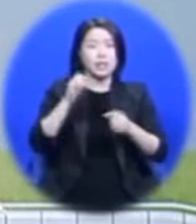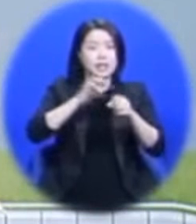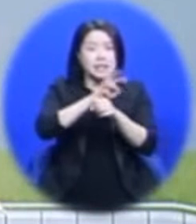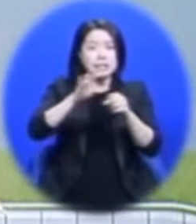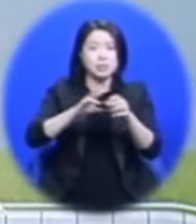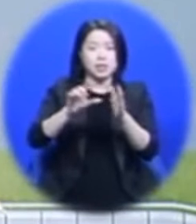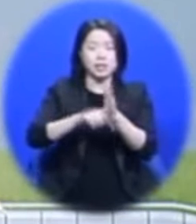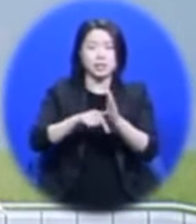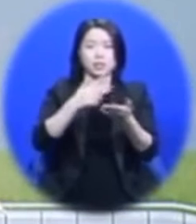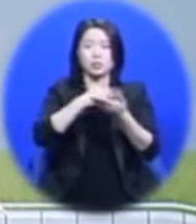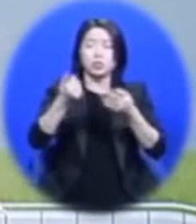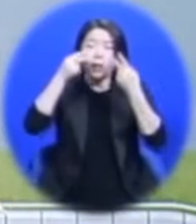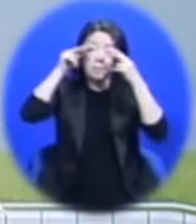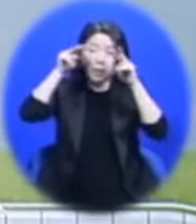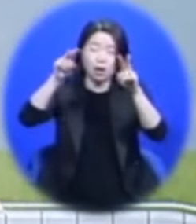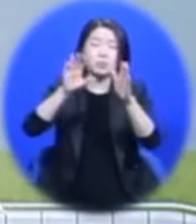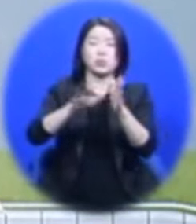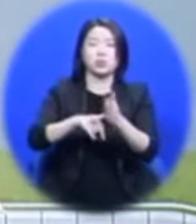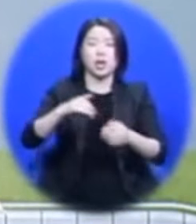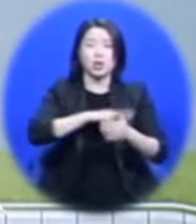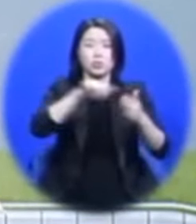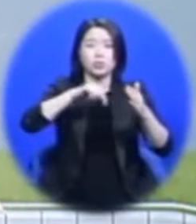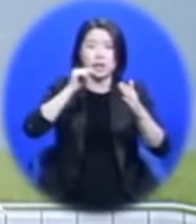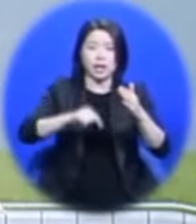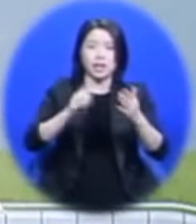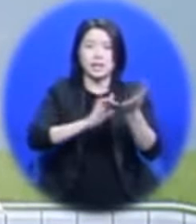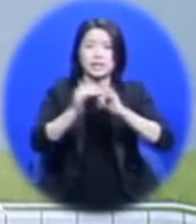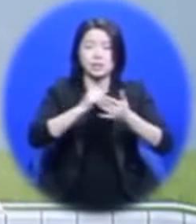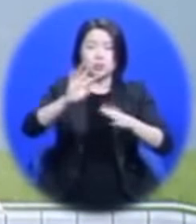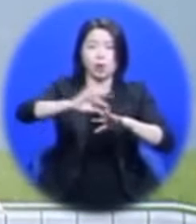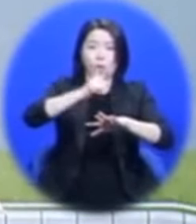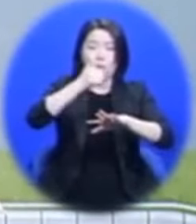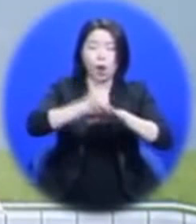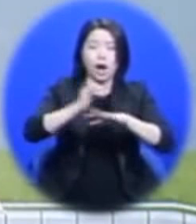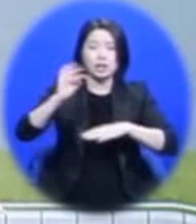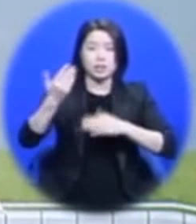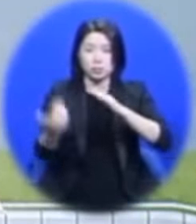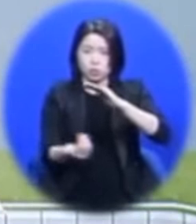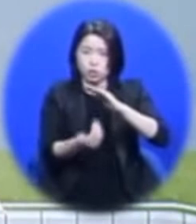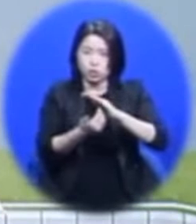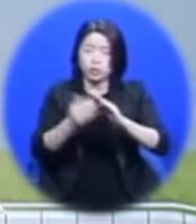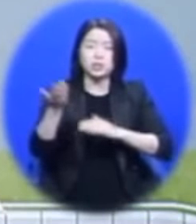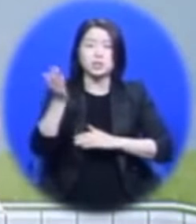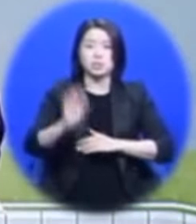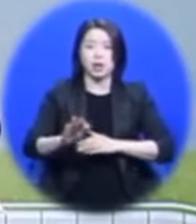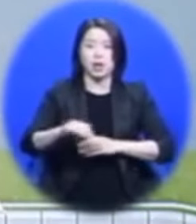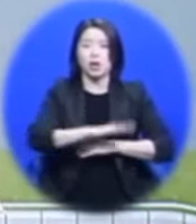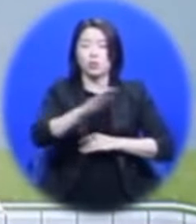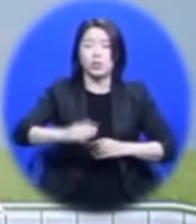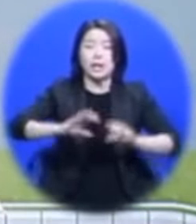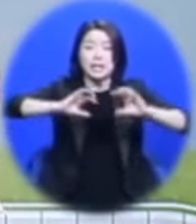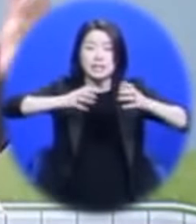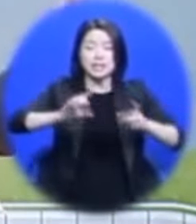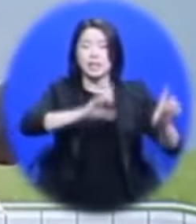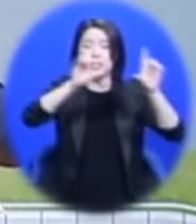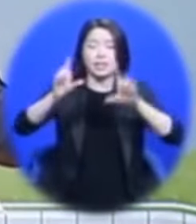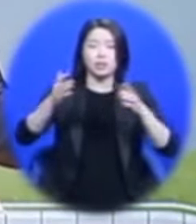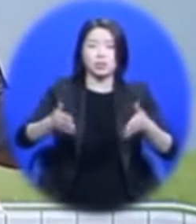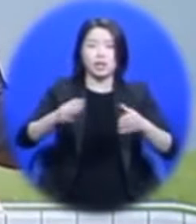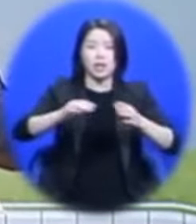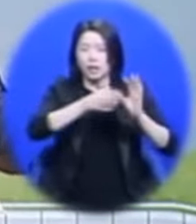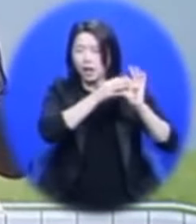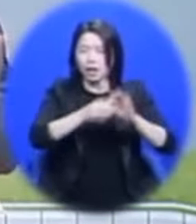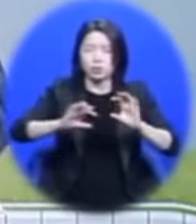24시간 주님을 바라볼 때 우리 안에 예수님의 왕대심이 이루어지지만 우리가 세상에 사는 동안 계속 세상